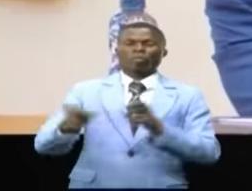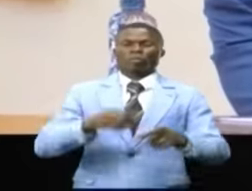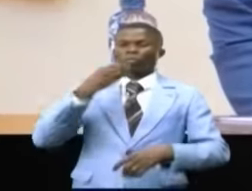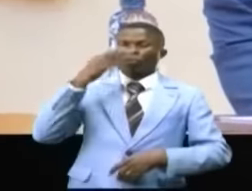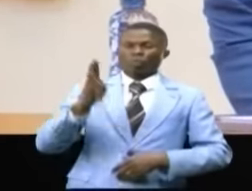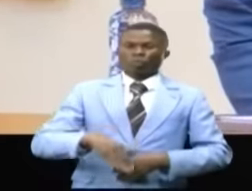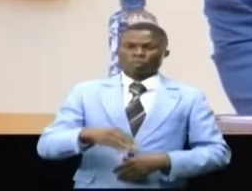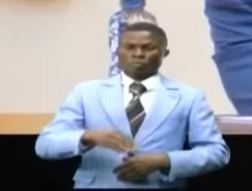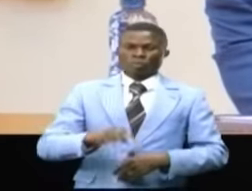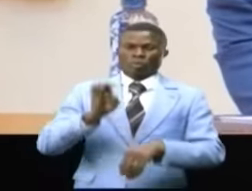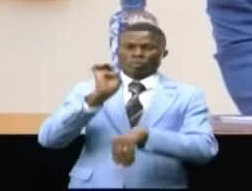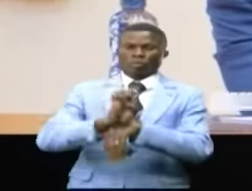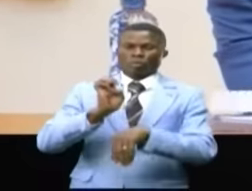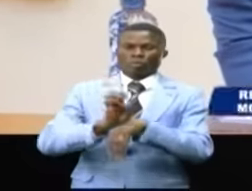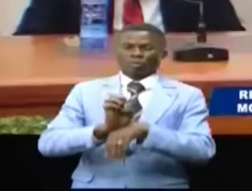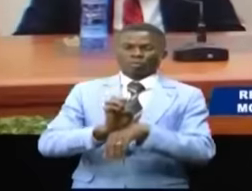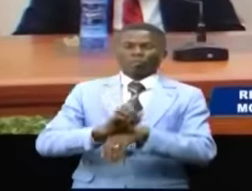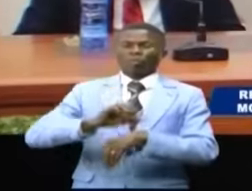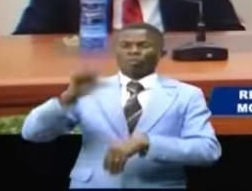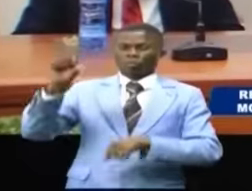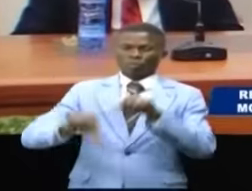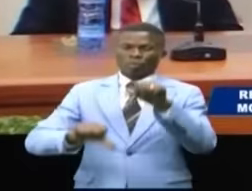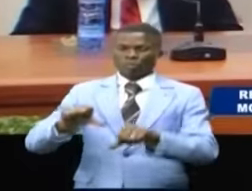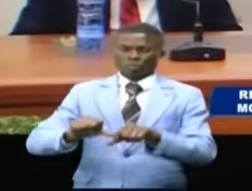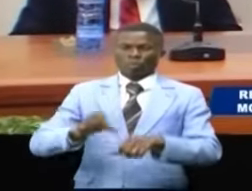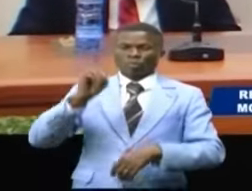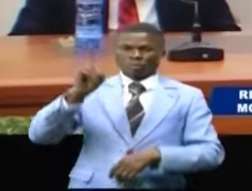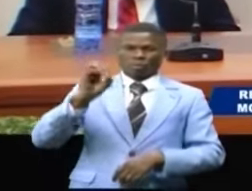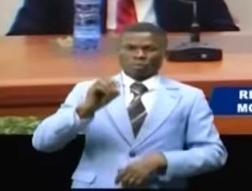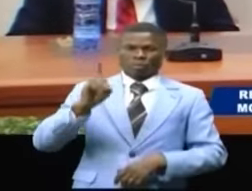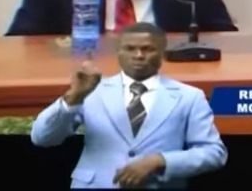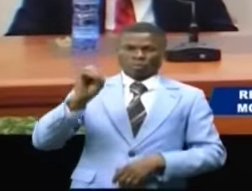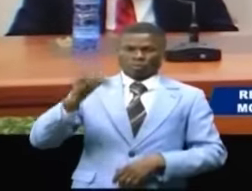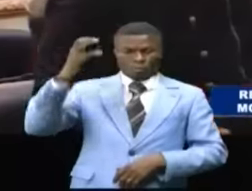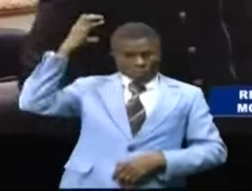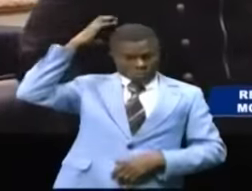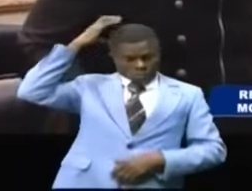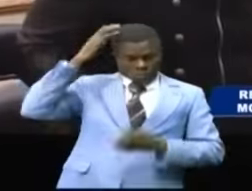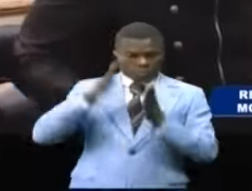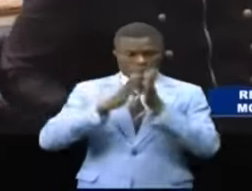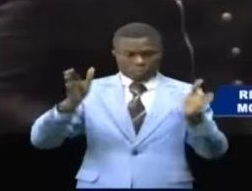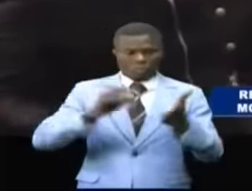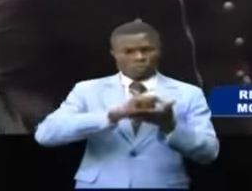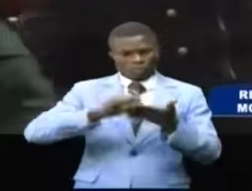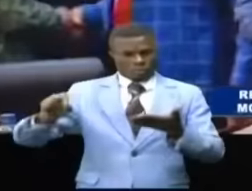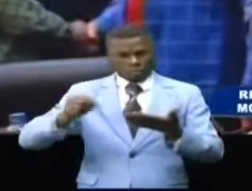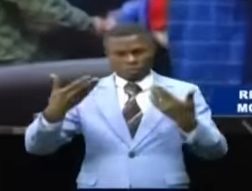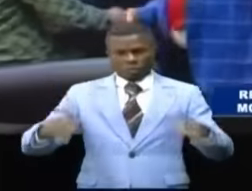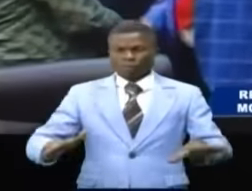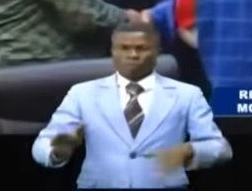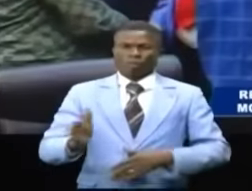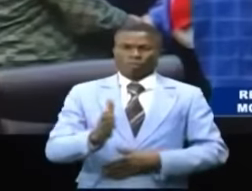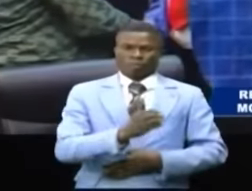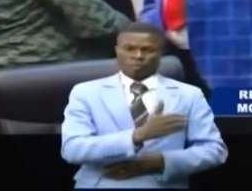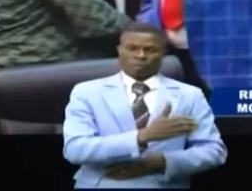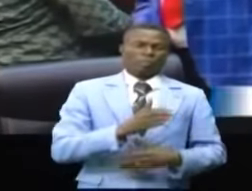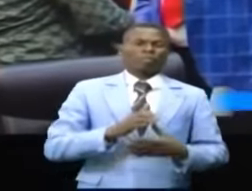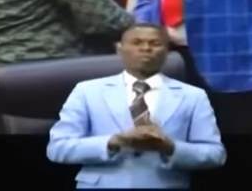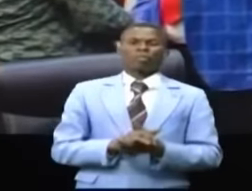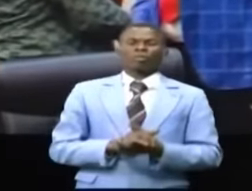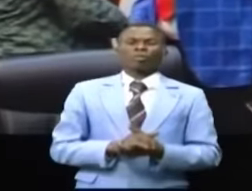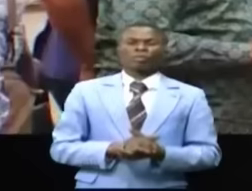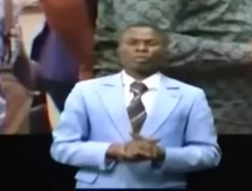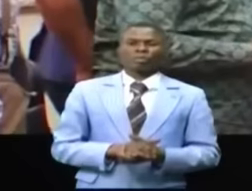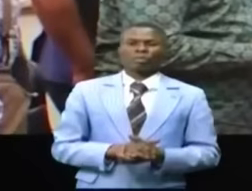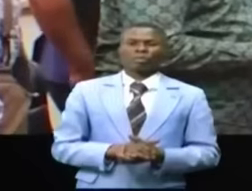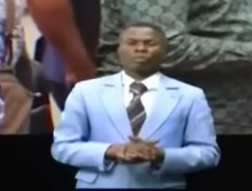révision frauduleuse des textes statutaires, Dodo Kamba, évêque général, a tout jeté en bloc, considérant que cette